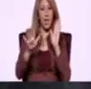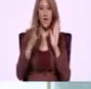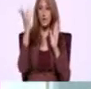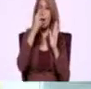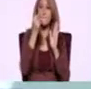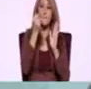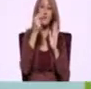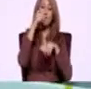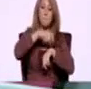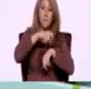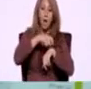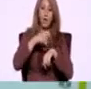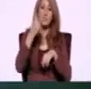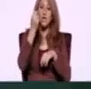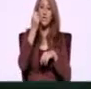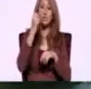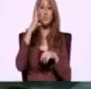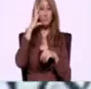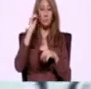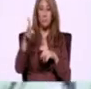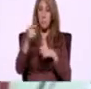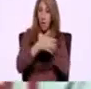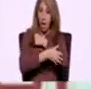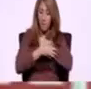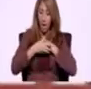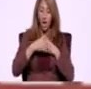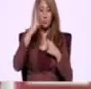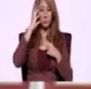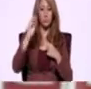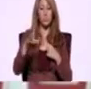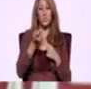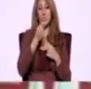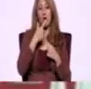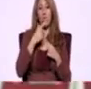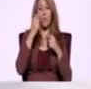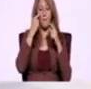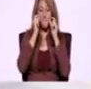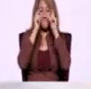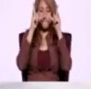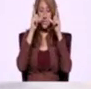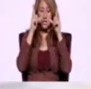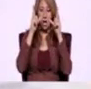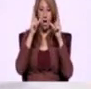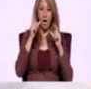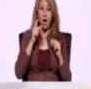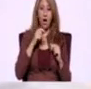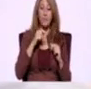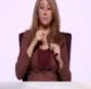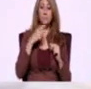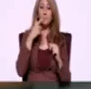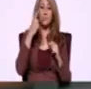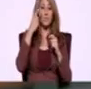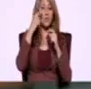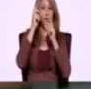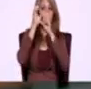20 حالة من حالات البرنامج الغير قادرة. وكذلك مركز إبصار للعيون ببنها سيقدم كشفا